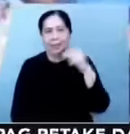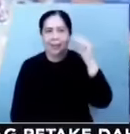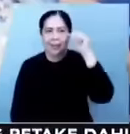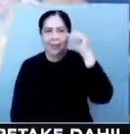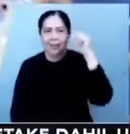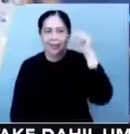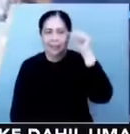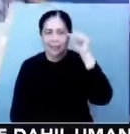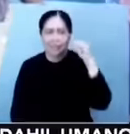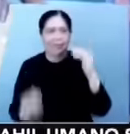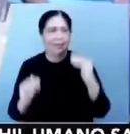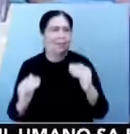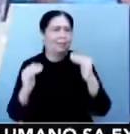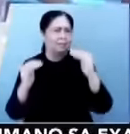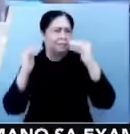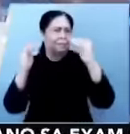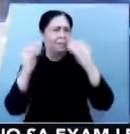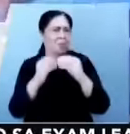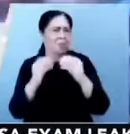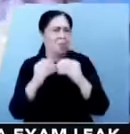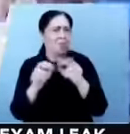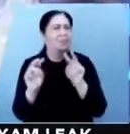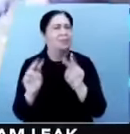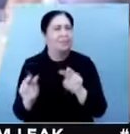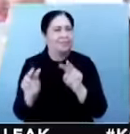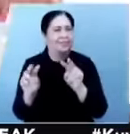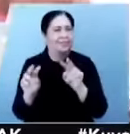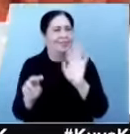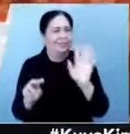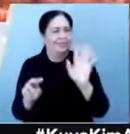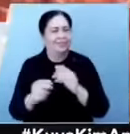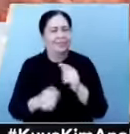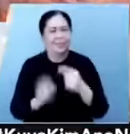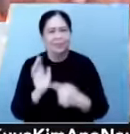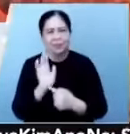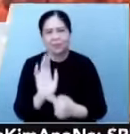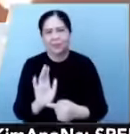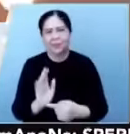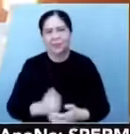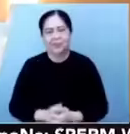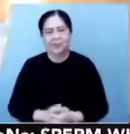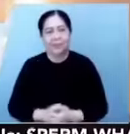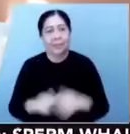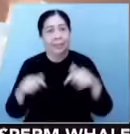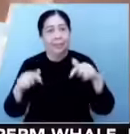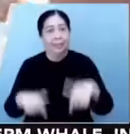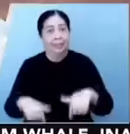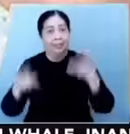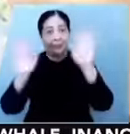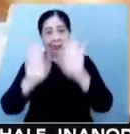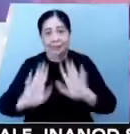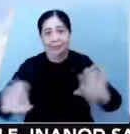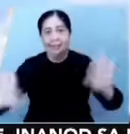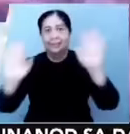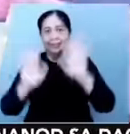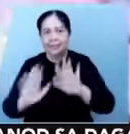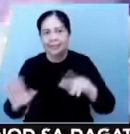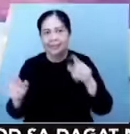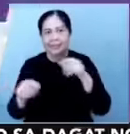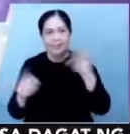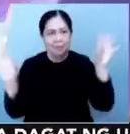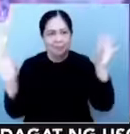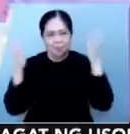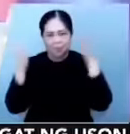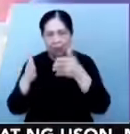level up pa ang aabangan sa kanila. This coming Sunday, naka-spotlight ang